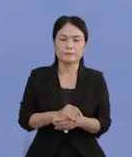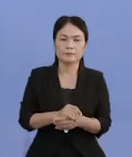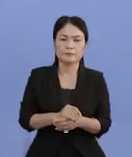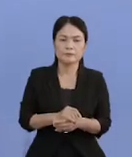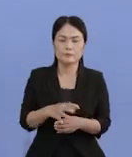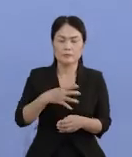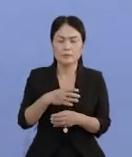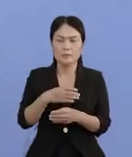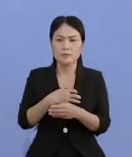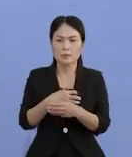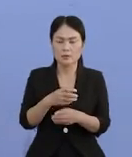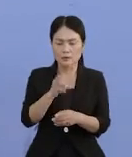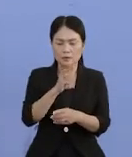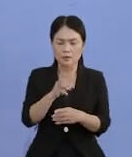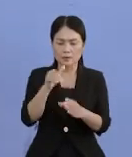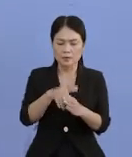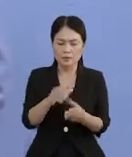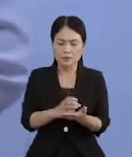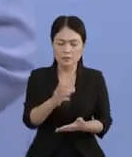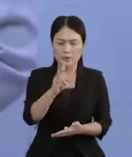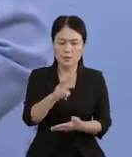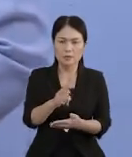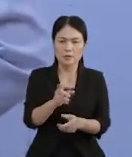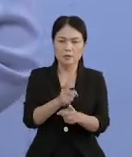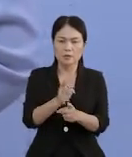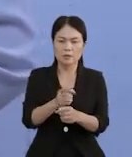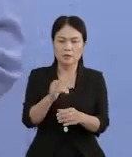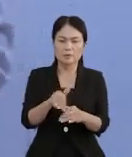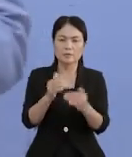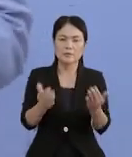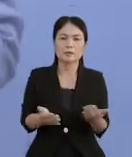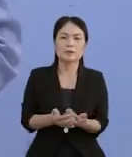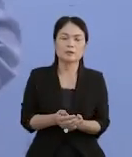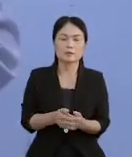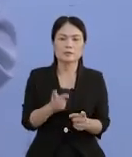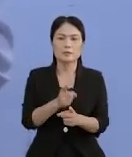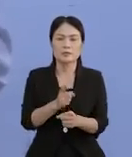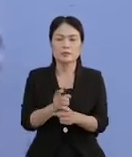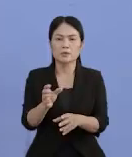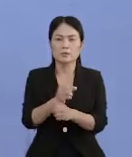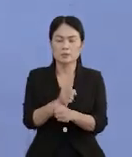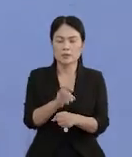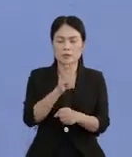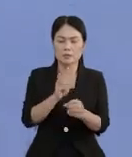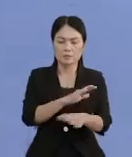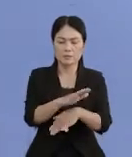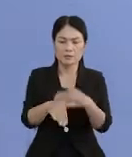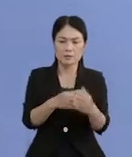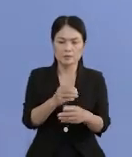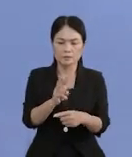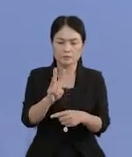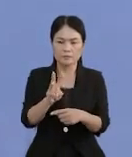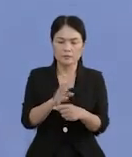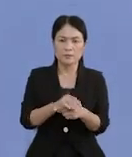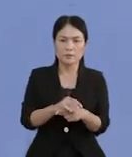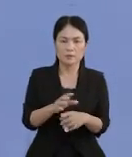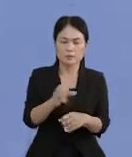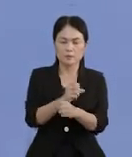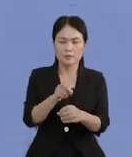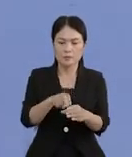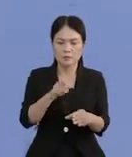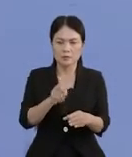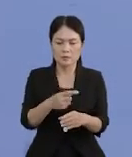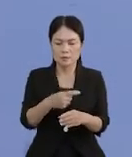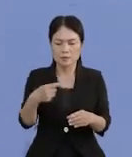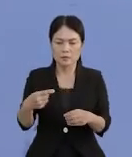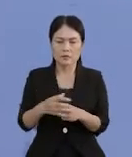Cho bà dương chong rô, tức nơi không có bông tùy bì bình, chứ nè thơ mệt. Cứ dương trâu vô, tức tiền ớ, bầy nâng. Vô mà đọ,